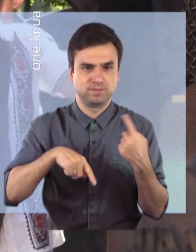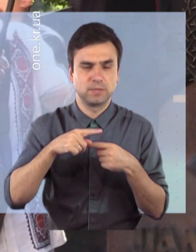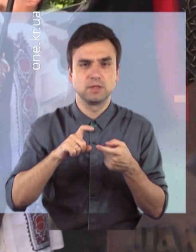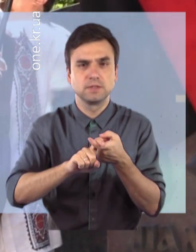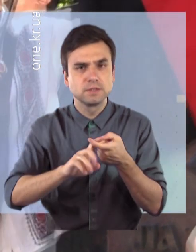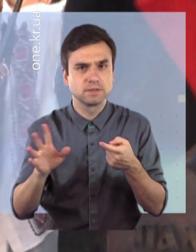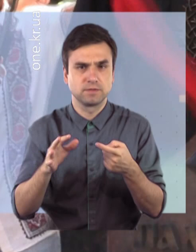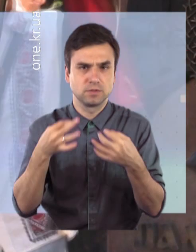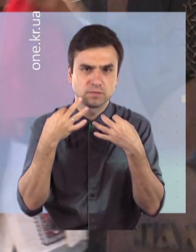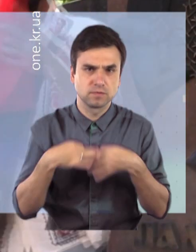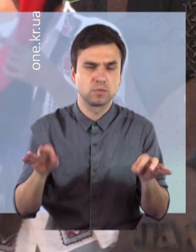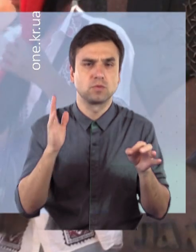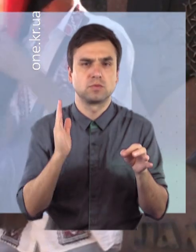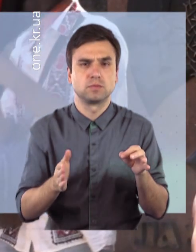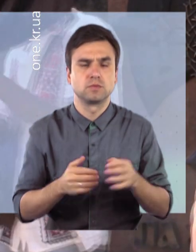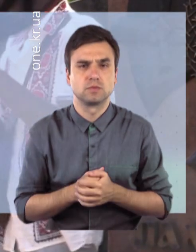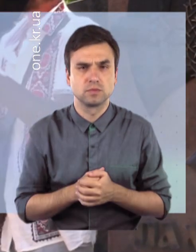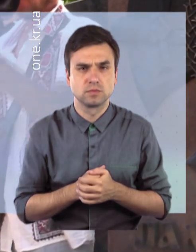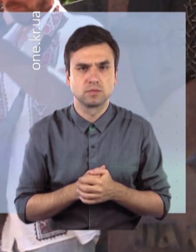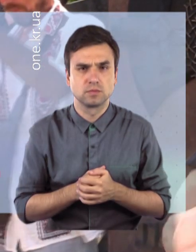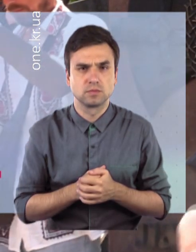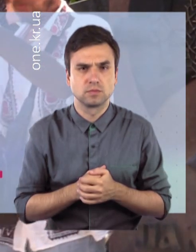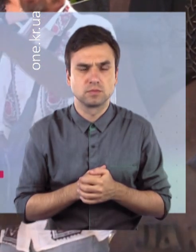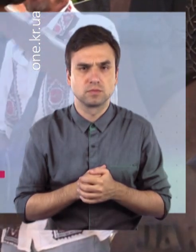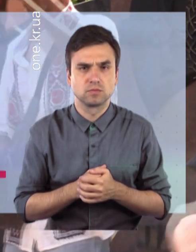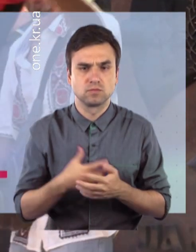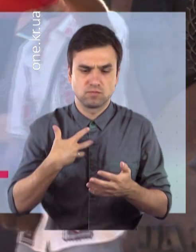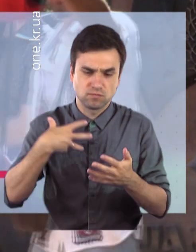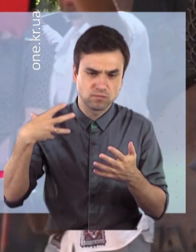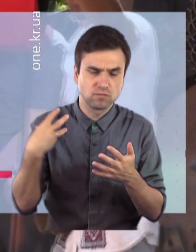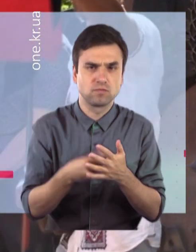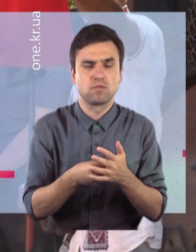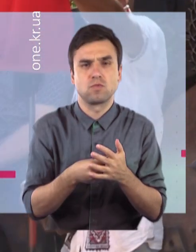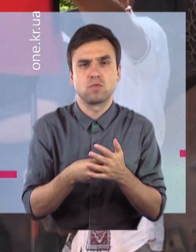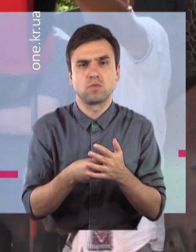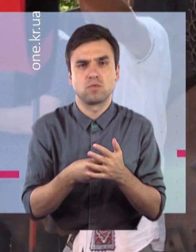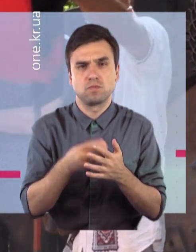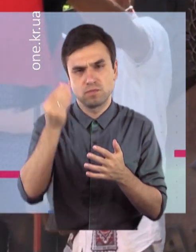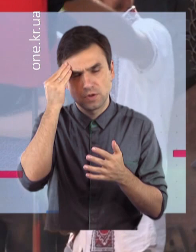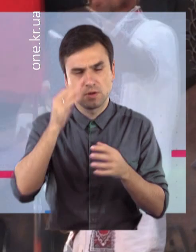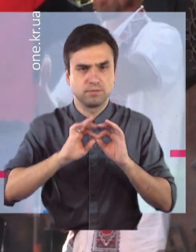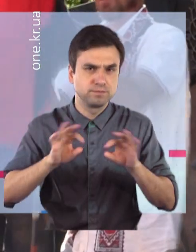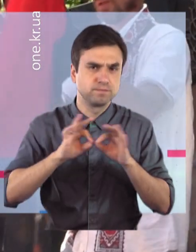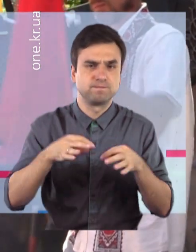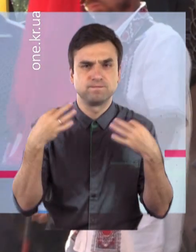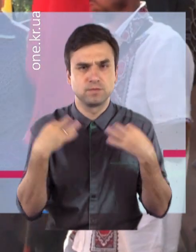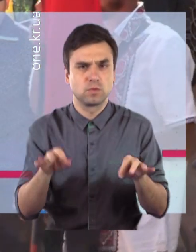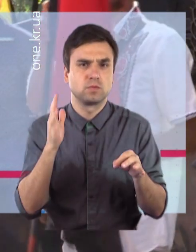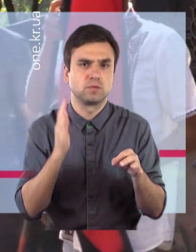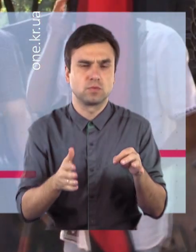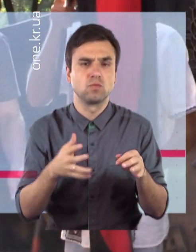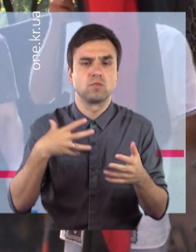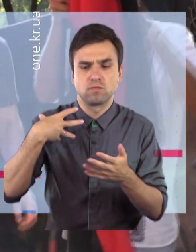незалежність, в якій я можу сказати свої національні патріотичні слова, де я можу вшанувати